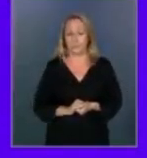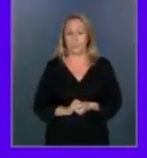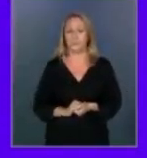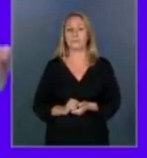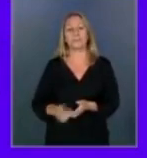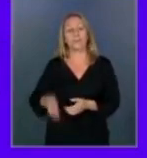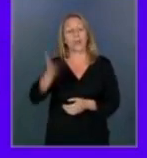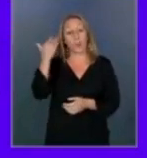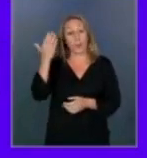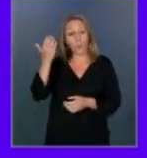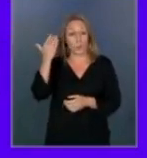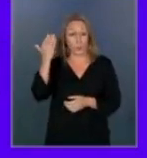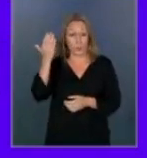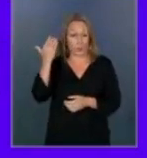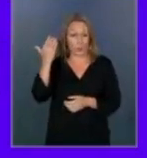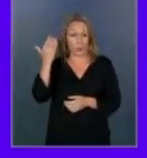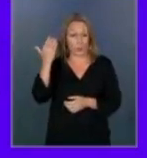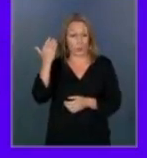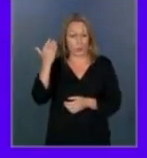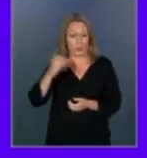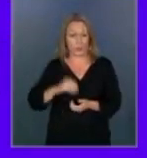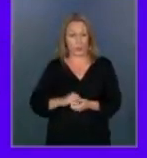αφήνανε